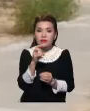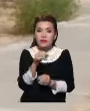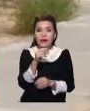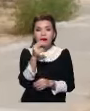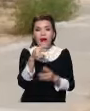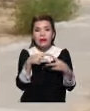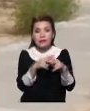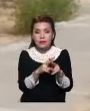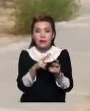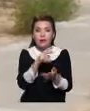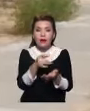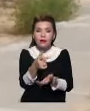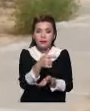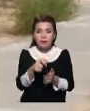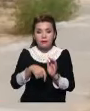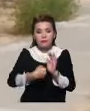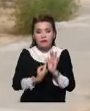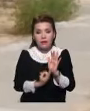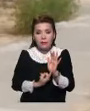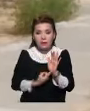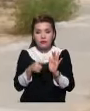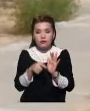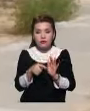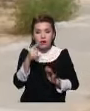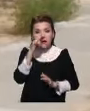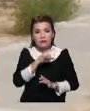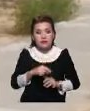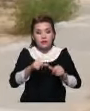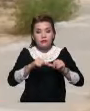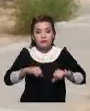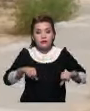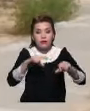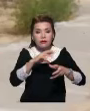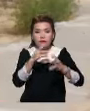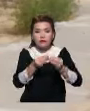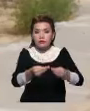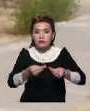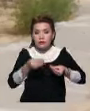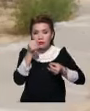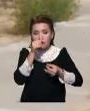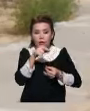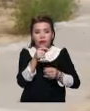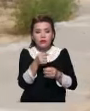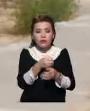пришла бумага с вопросительными знаками. То есть казахстанские эксперты не могут дать заключение, что это был за препарат.